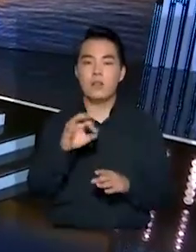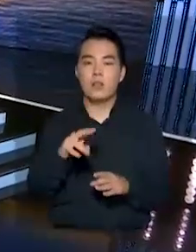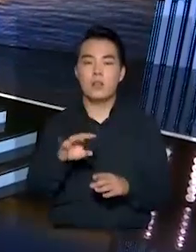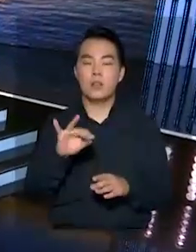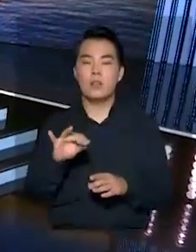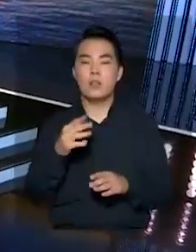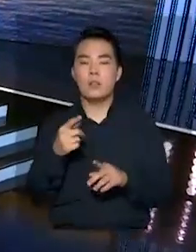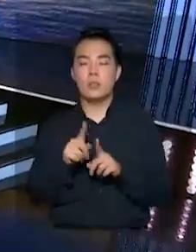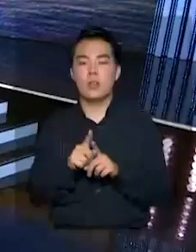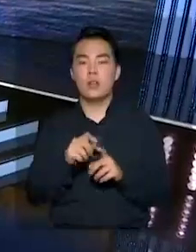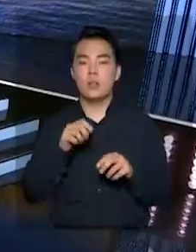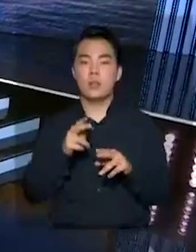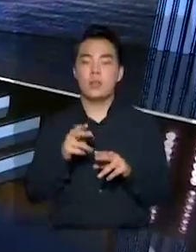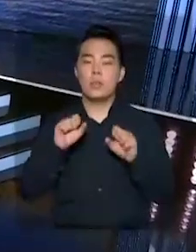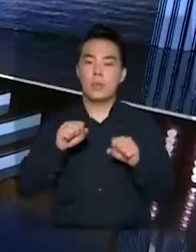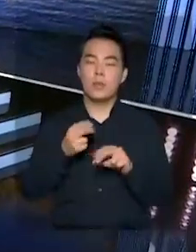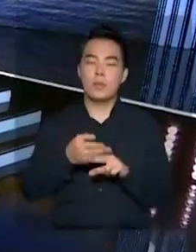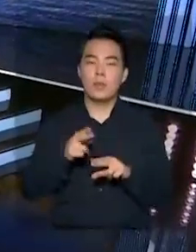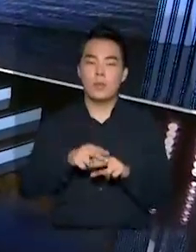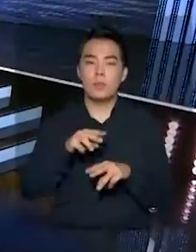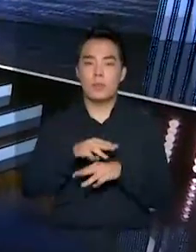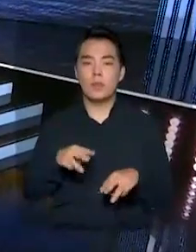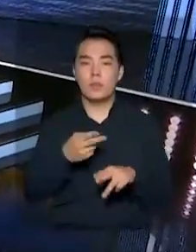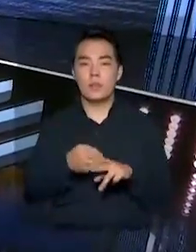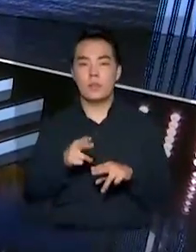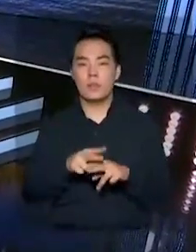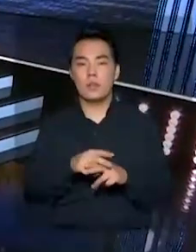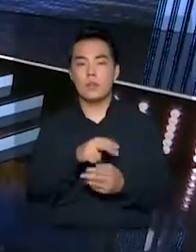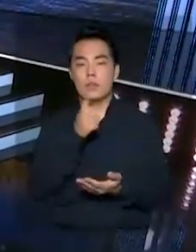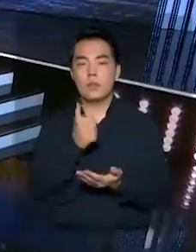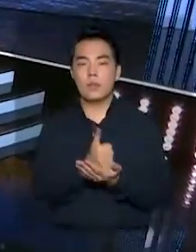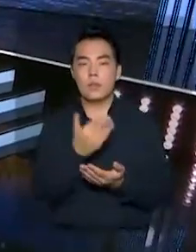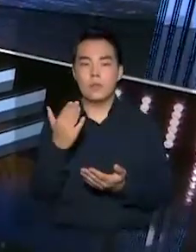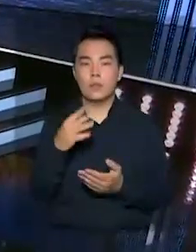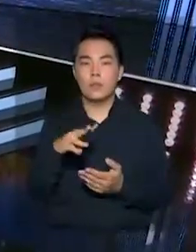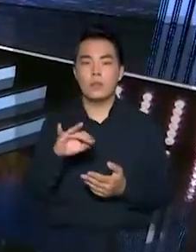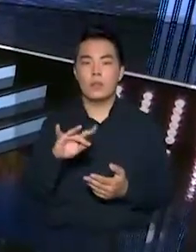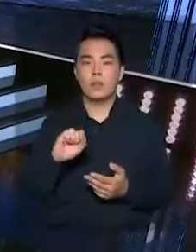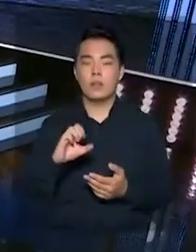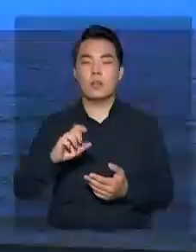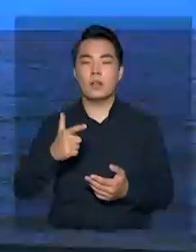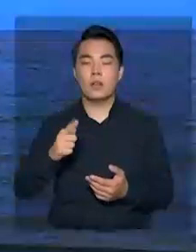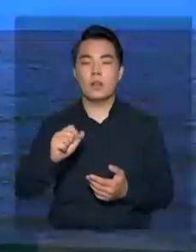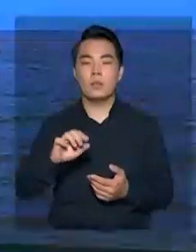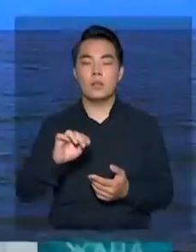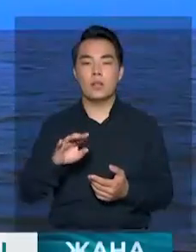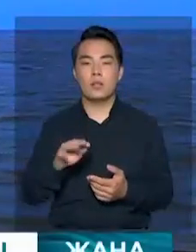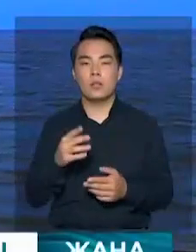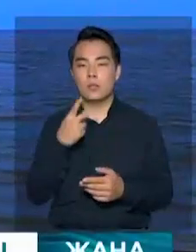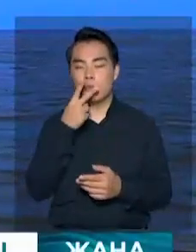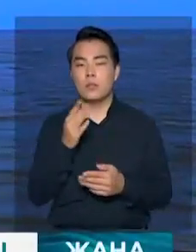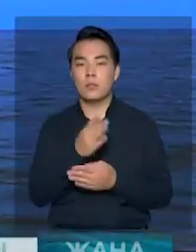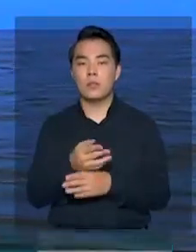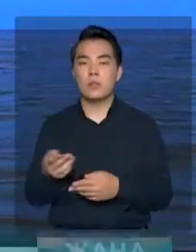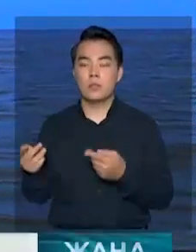қоршаған ортаны қорғау министрлігінің аква өсіруді дамыту басқармасының басшысы Мирас Ғаббасов Мырза келді.